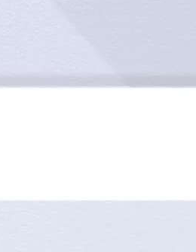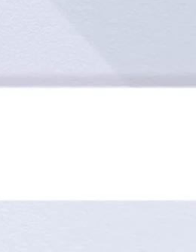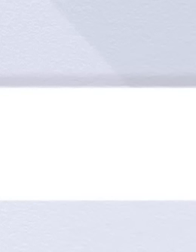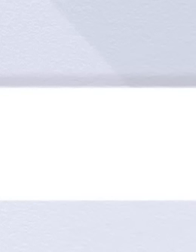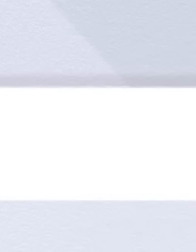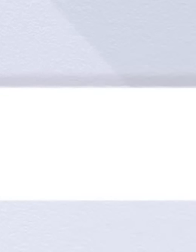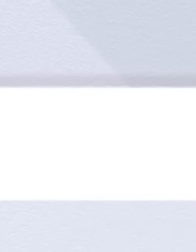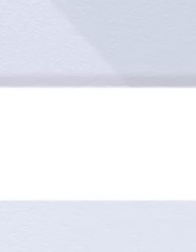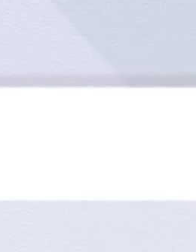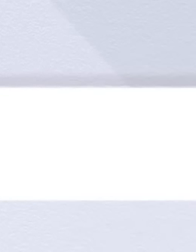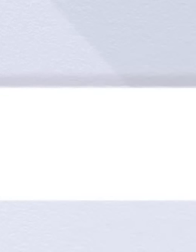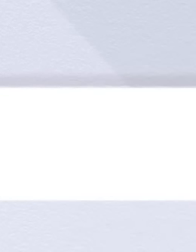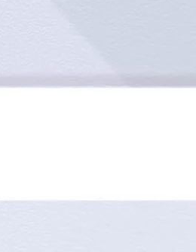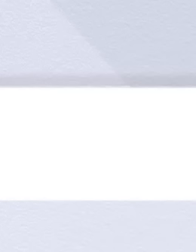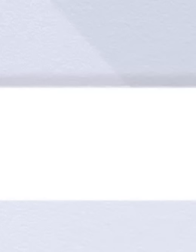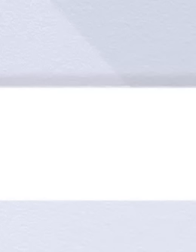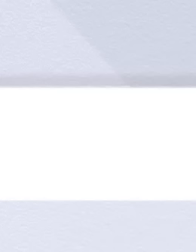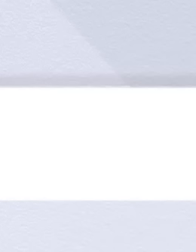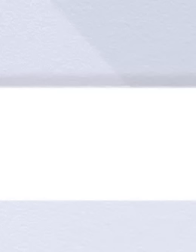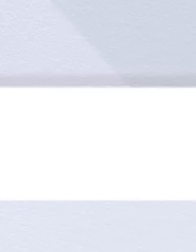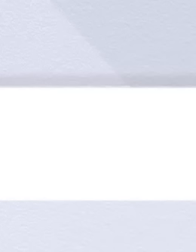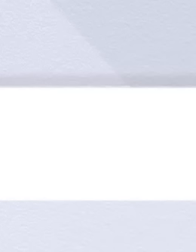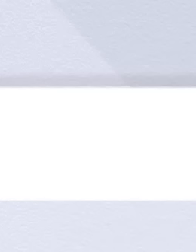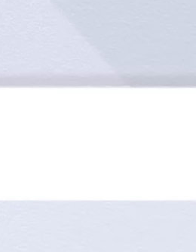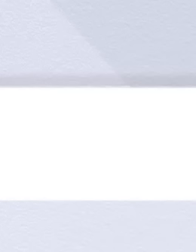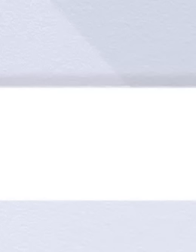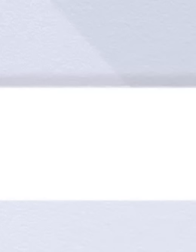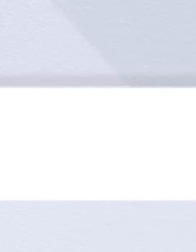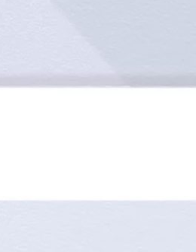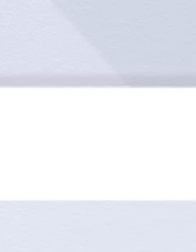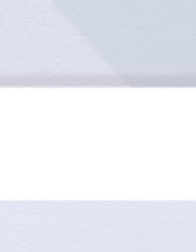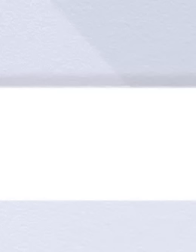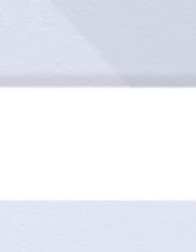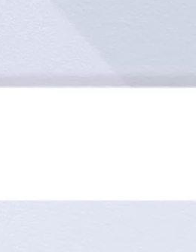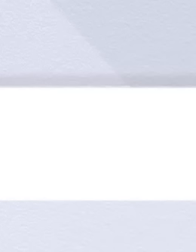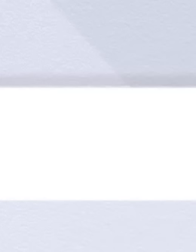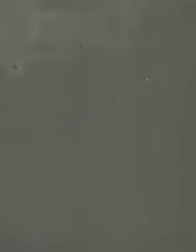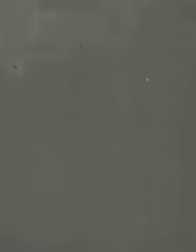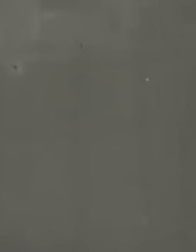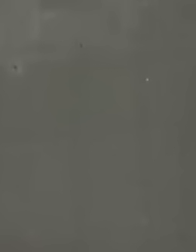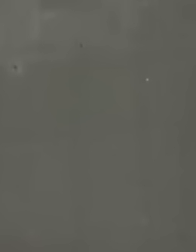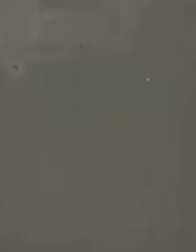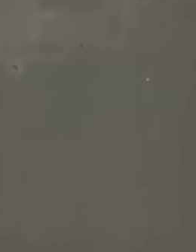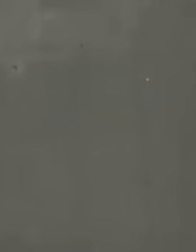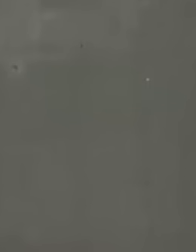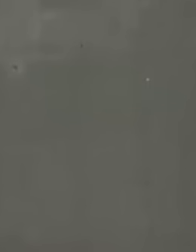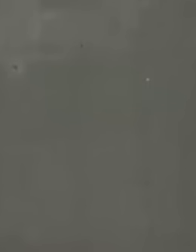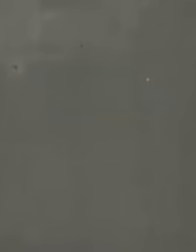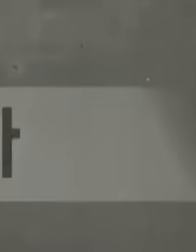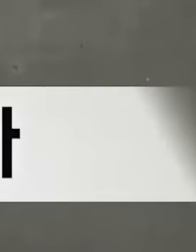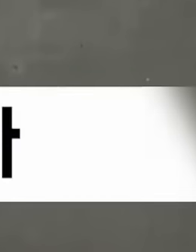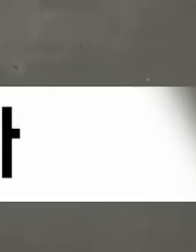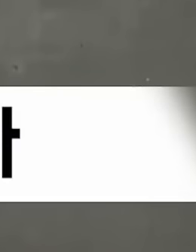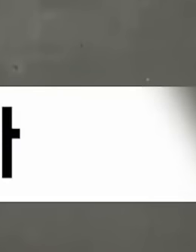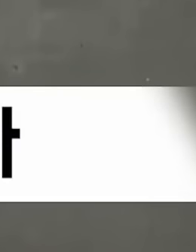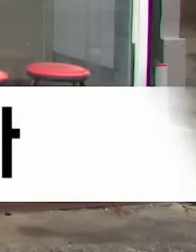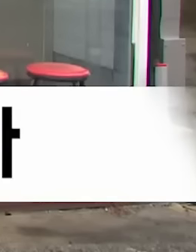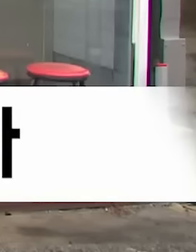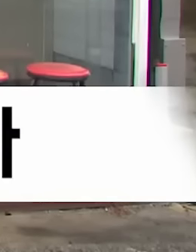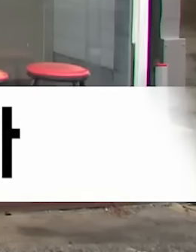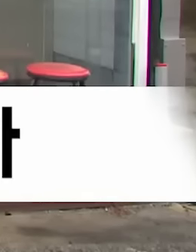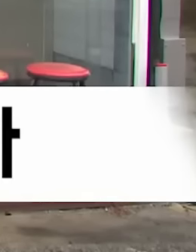높았고 충북과 전남, 경북에 이어 네 번째로 공실 문제가 심각했습니다. 배달 수요가 늘어나는 등 소비